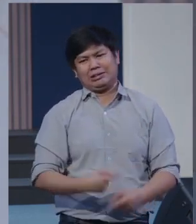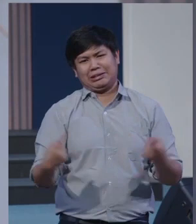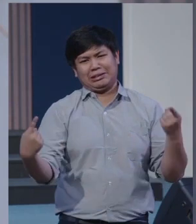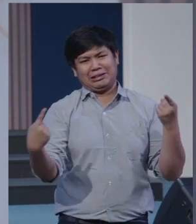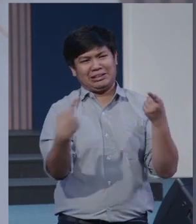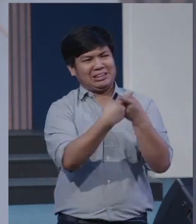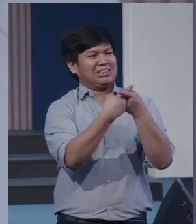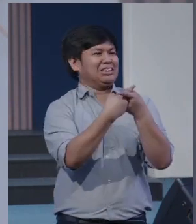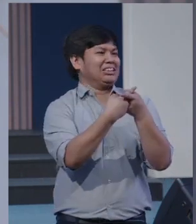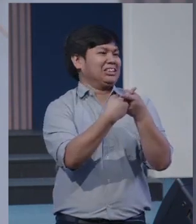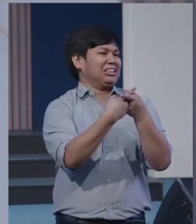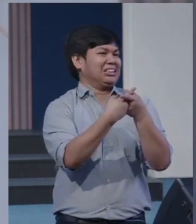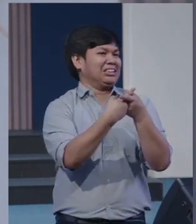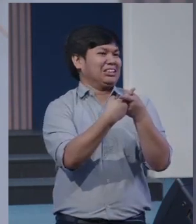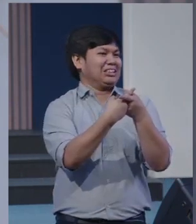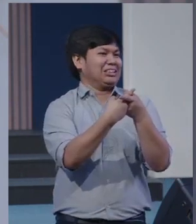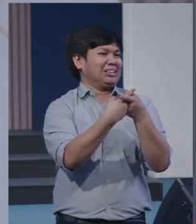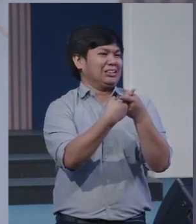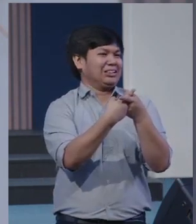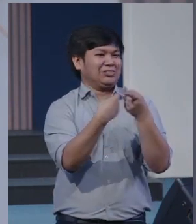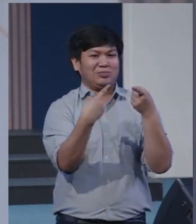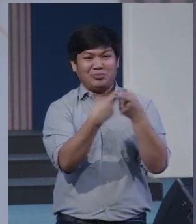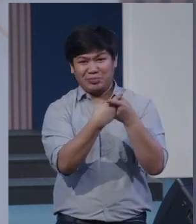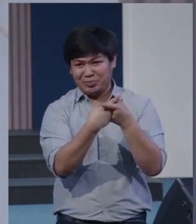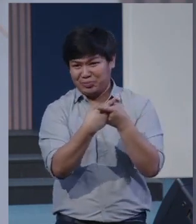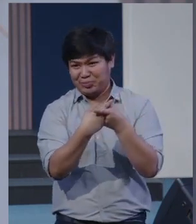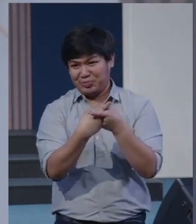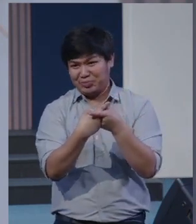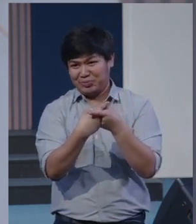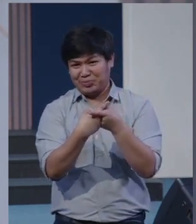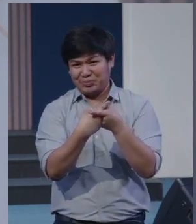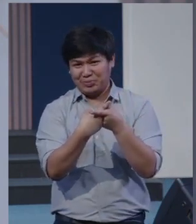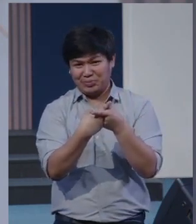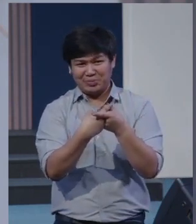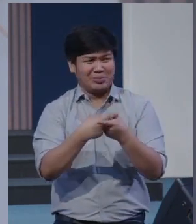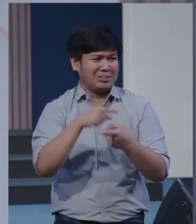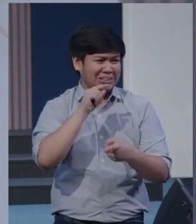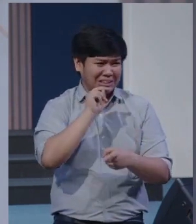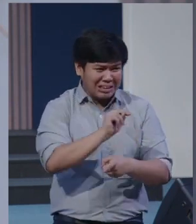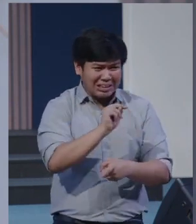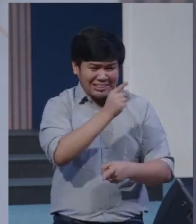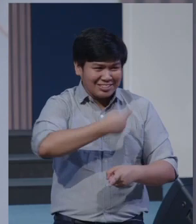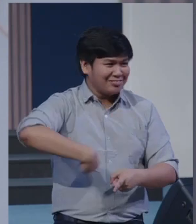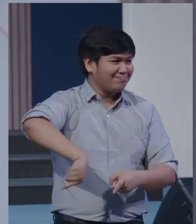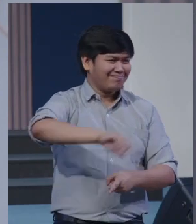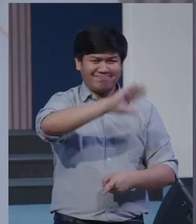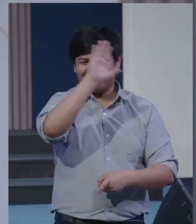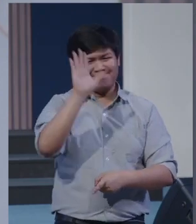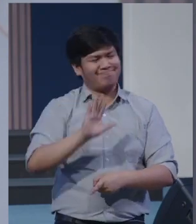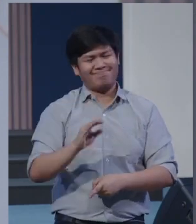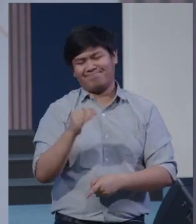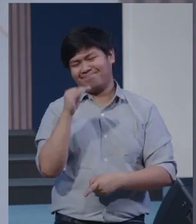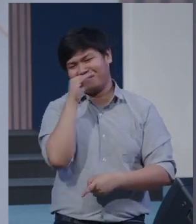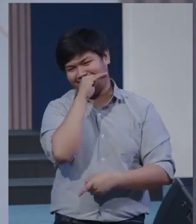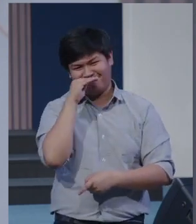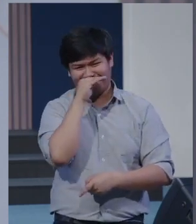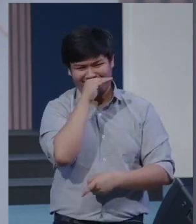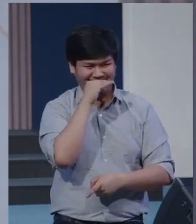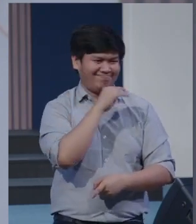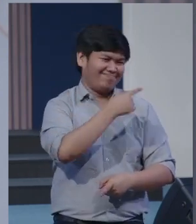dapat nagula at nag sisinungaling at lalo na sa isa't